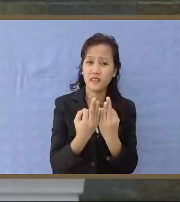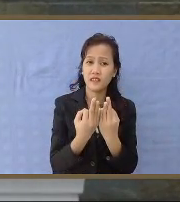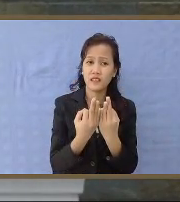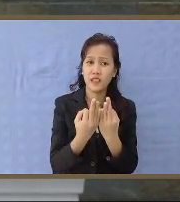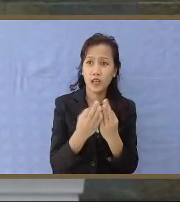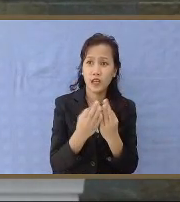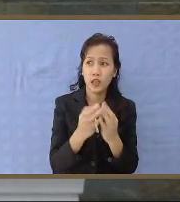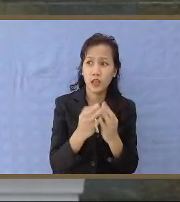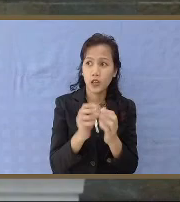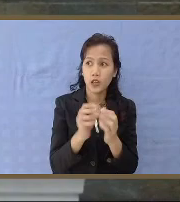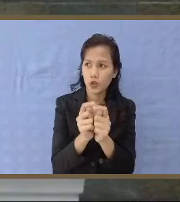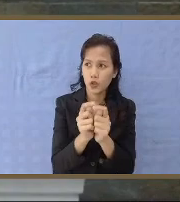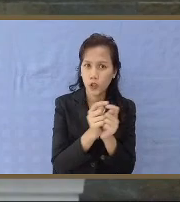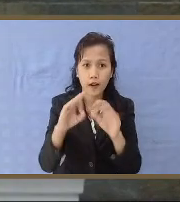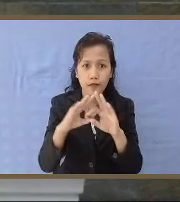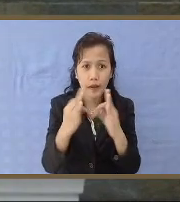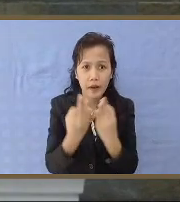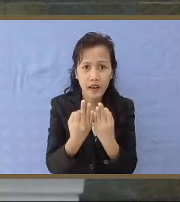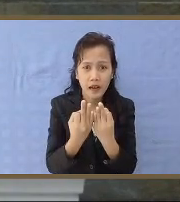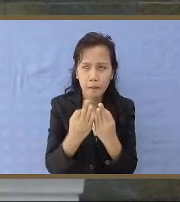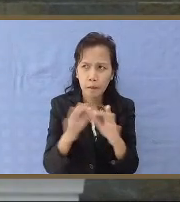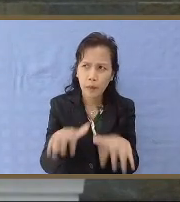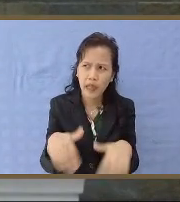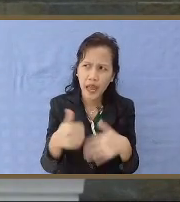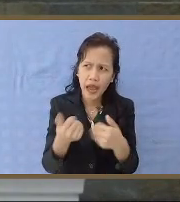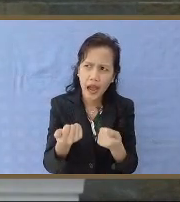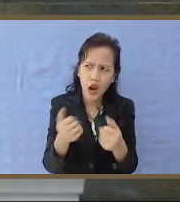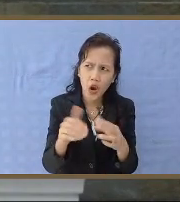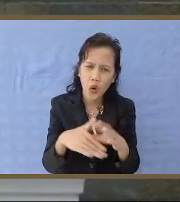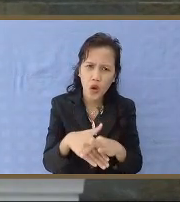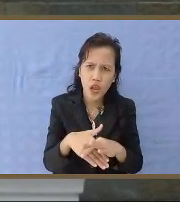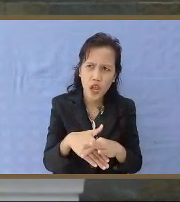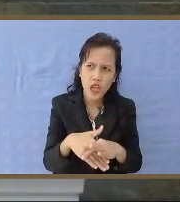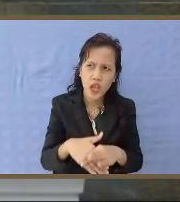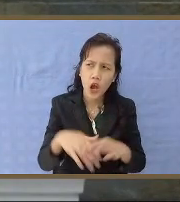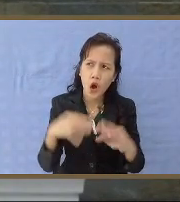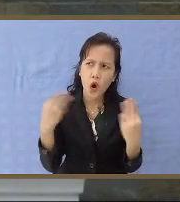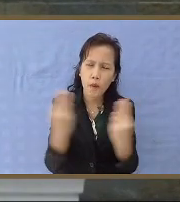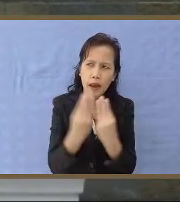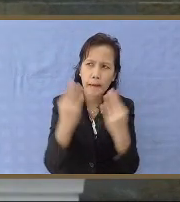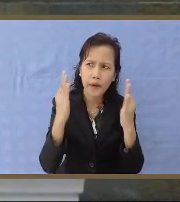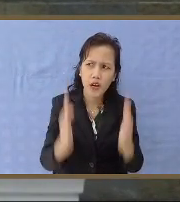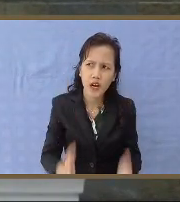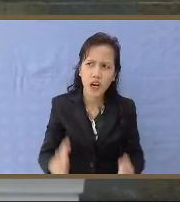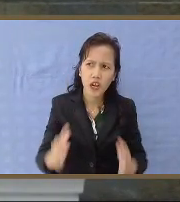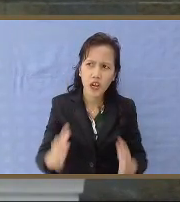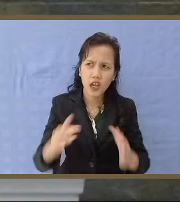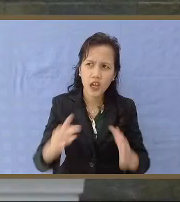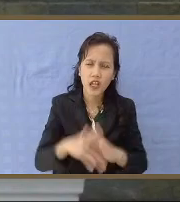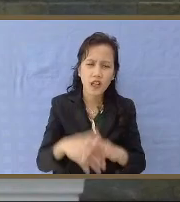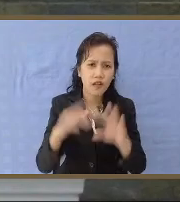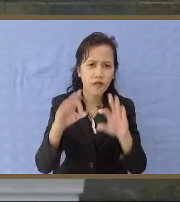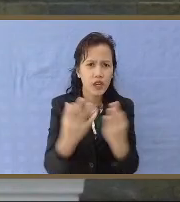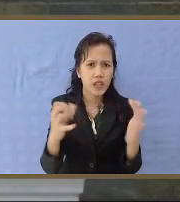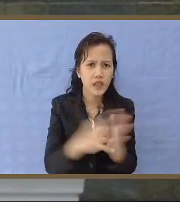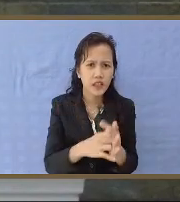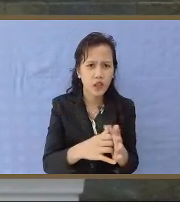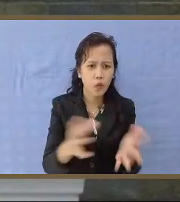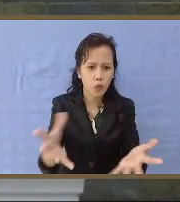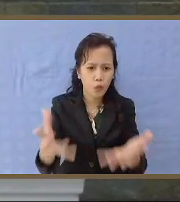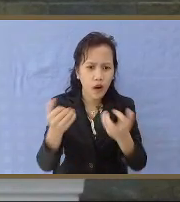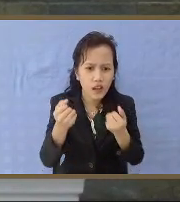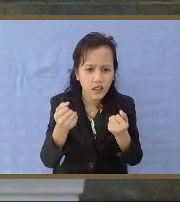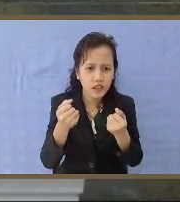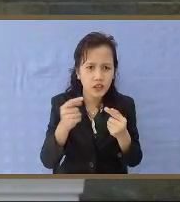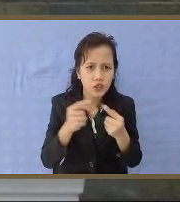Mag-ipon ka ng pamilya ngayon, ilan sa loob na o ilan ang membro ng pamilya mo na interesado na magtipon ng pamilya? Come on,